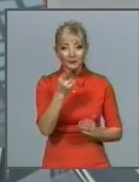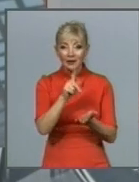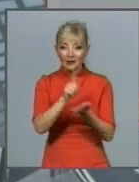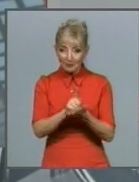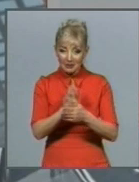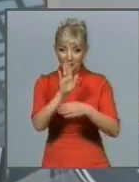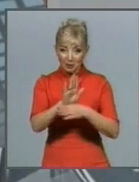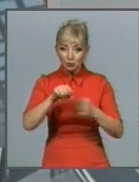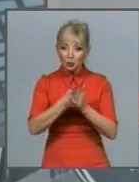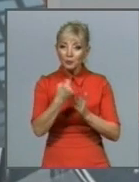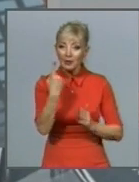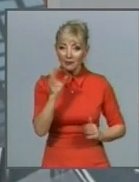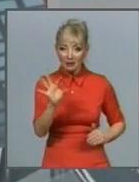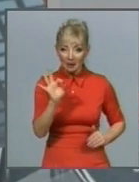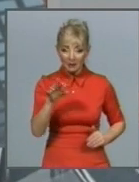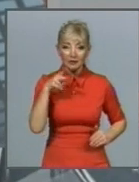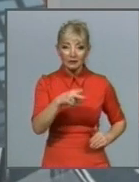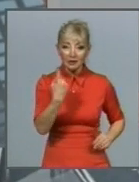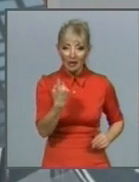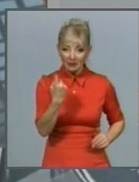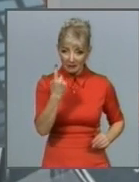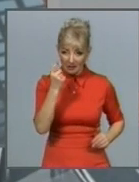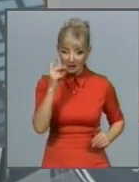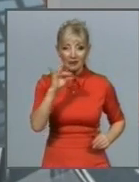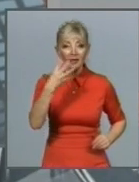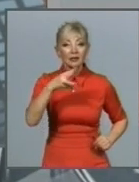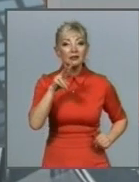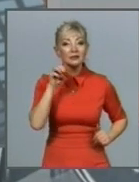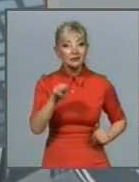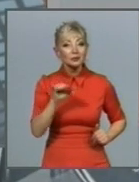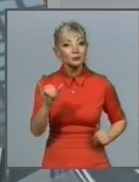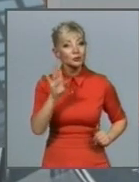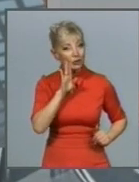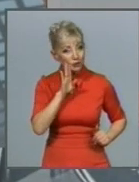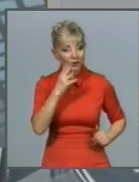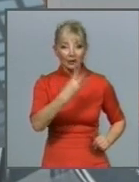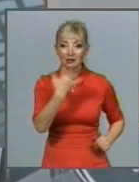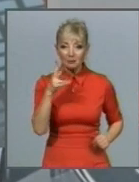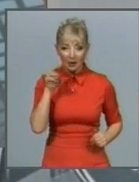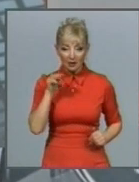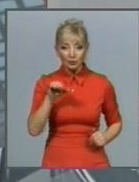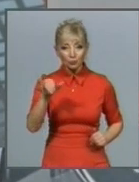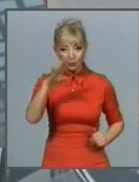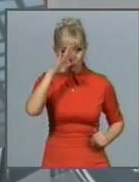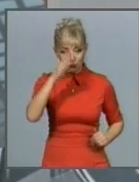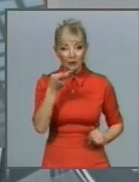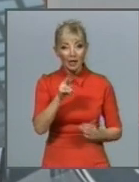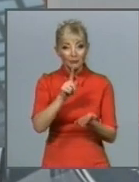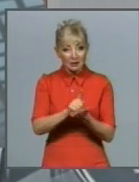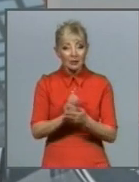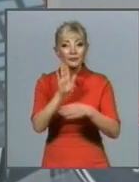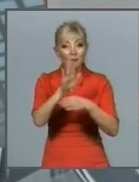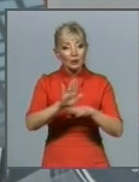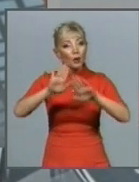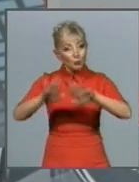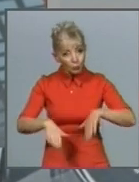до 1 жовтня 2011-го, та 30 років у жінок, 35 років у чоловіків, для пенсій, призначених